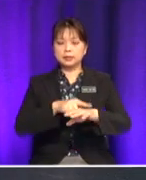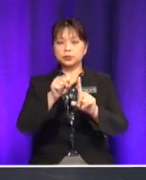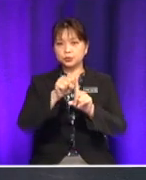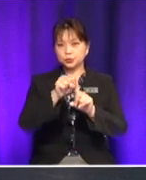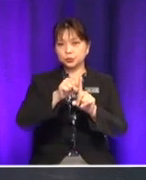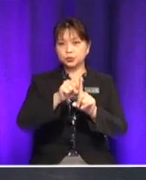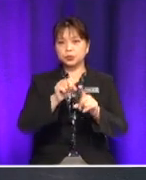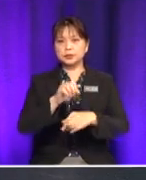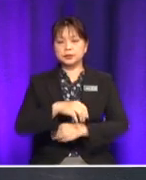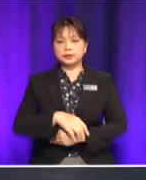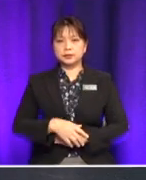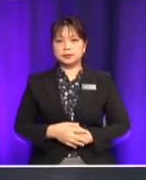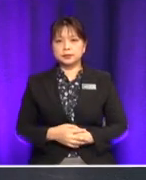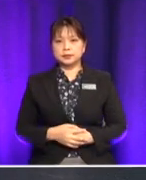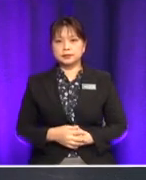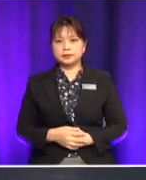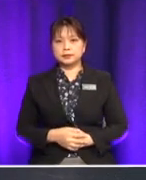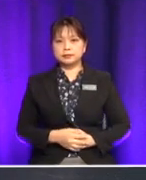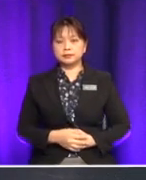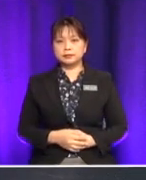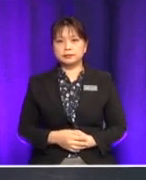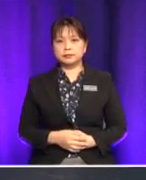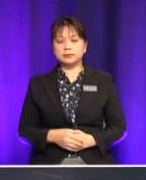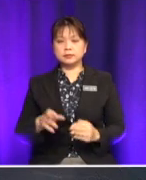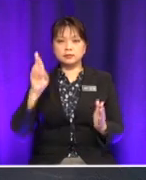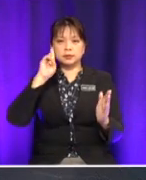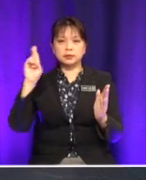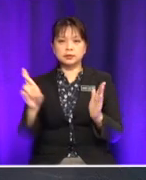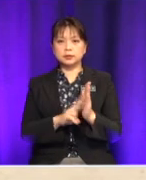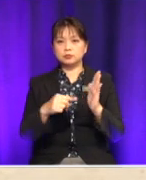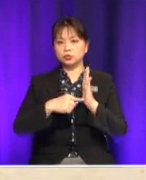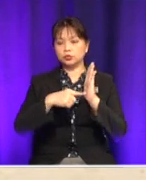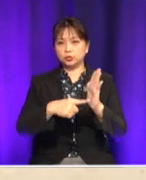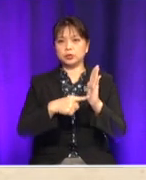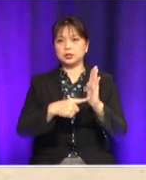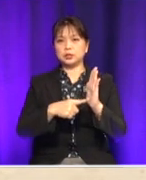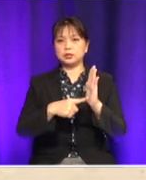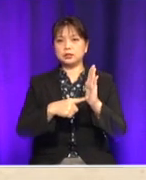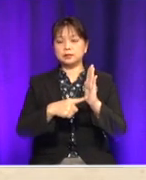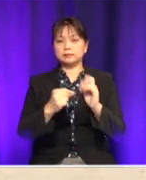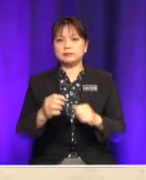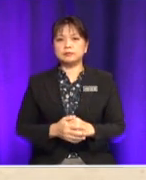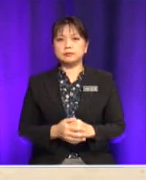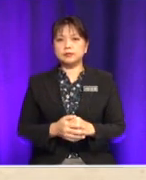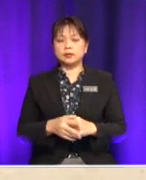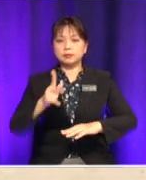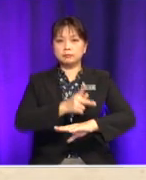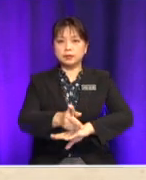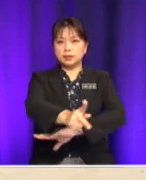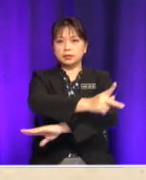oke oke Raja menunjukkan sebuah Padang Apakah kuantiti asas yang